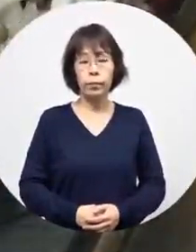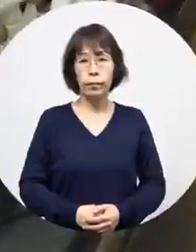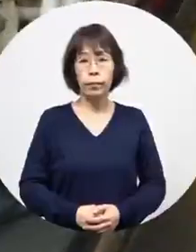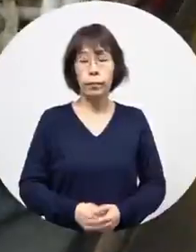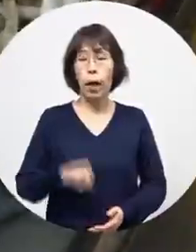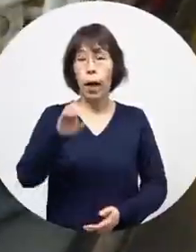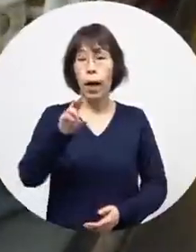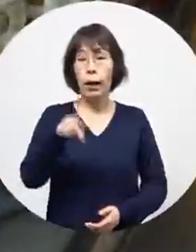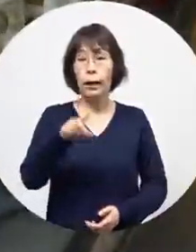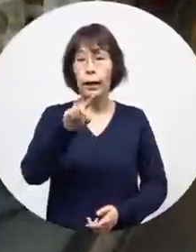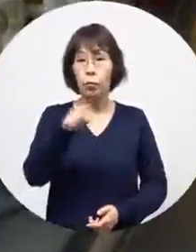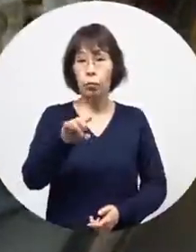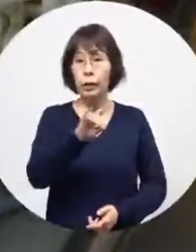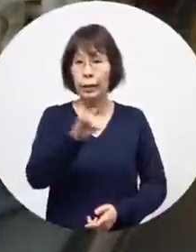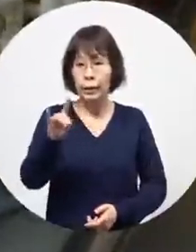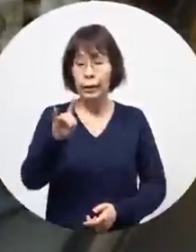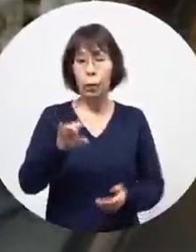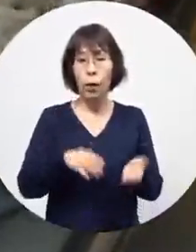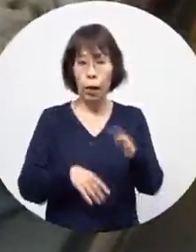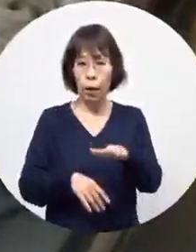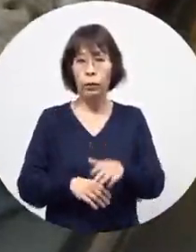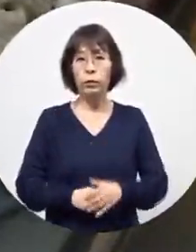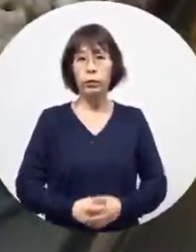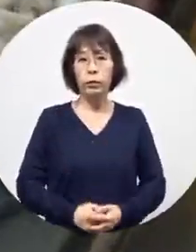エリンギも入れてしまいます。